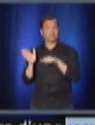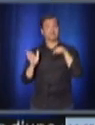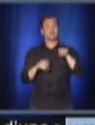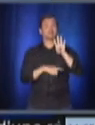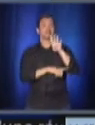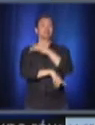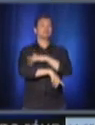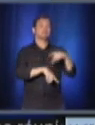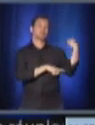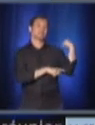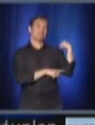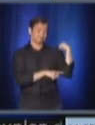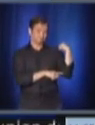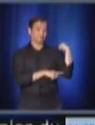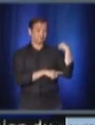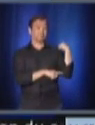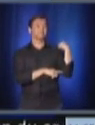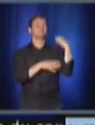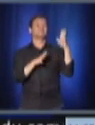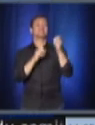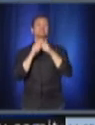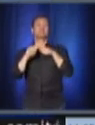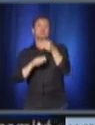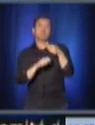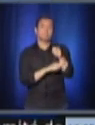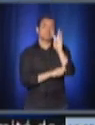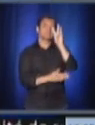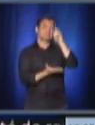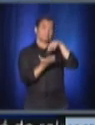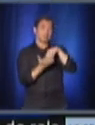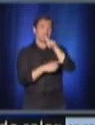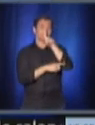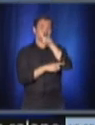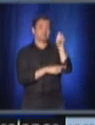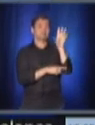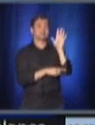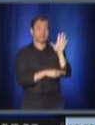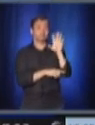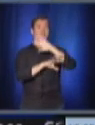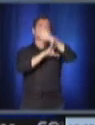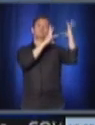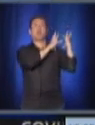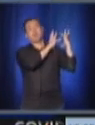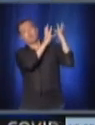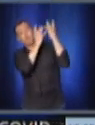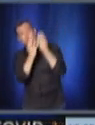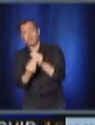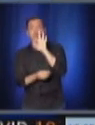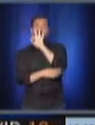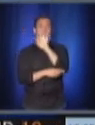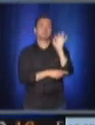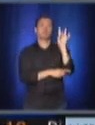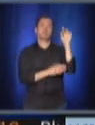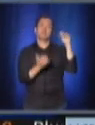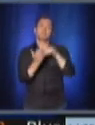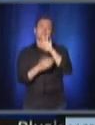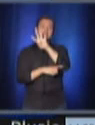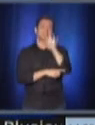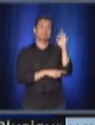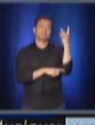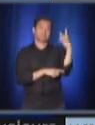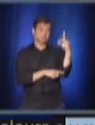C'est un jour de week-end, mais ça doit augmenter pour un total de 908 000. Alors maintenant, j'aimerais prendre quelques